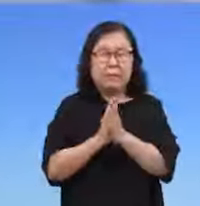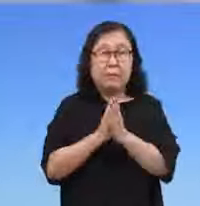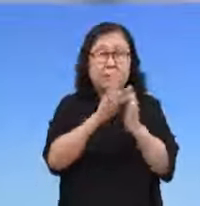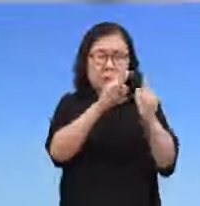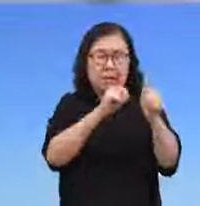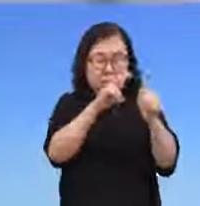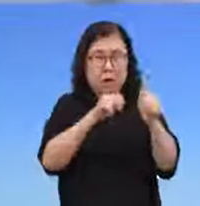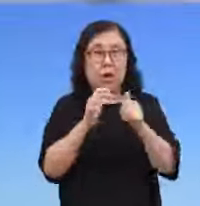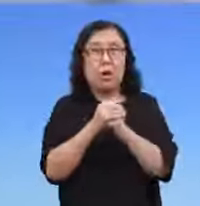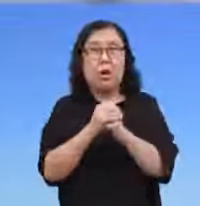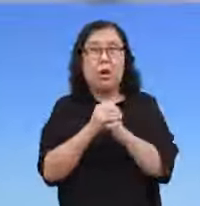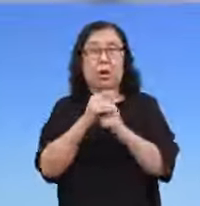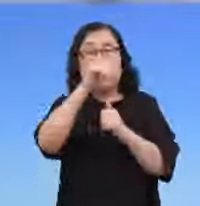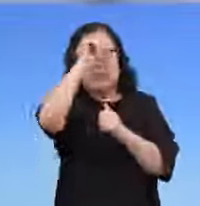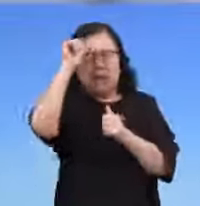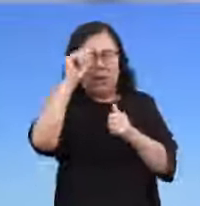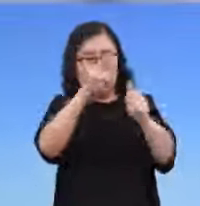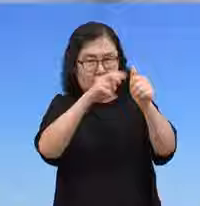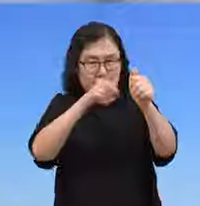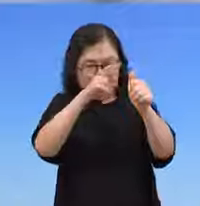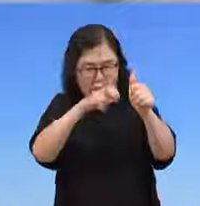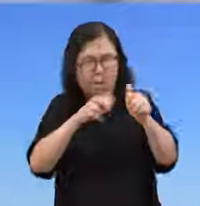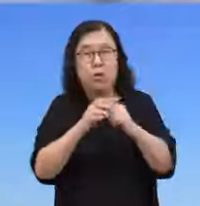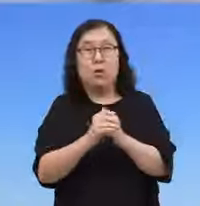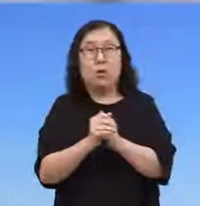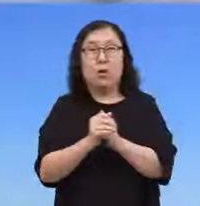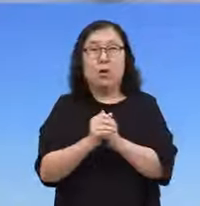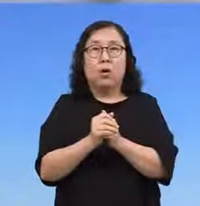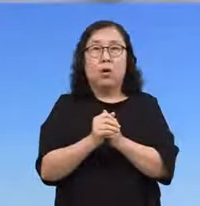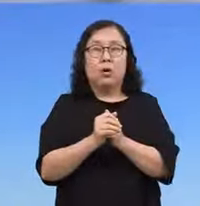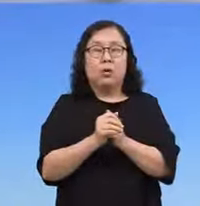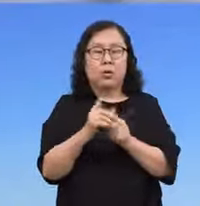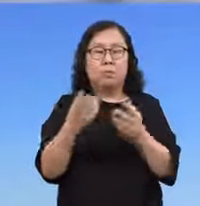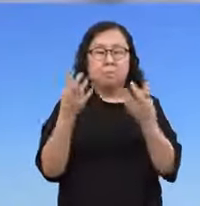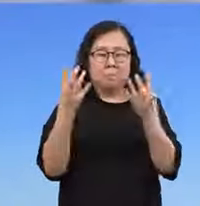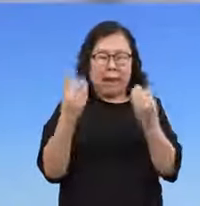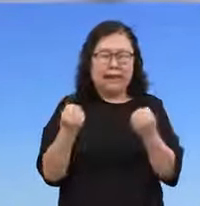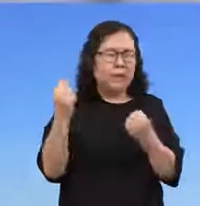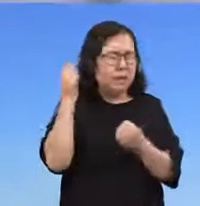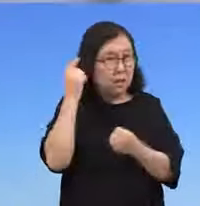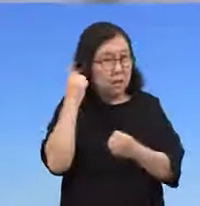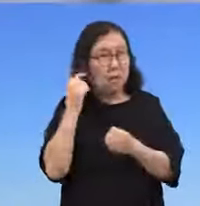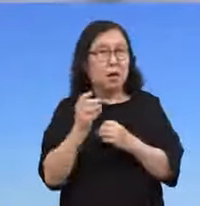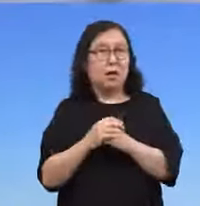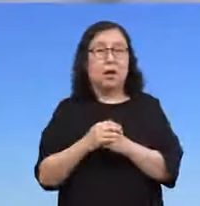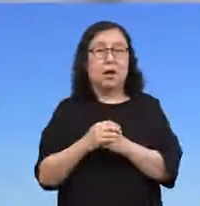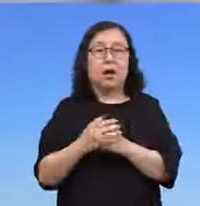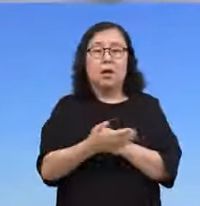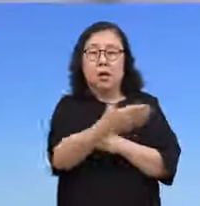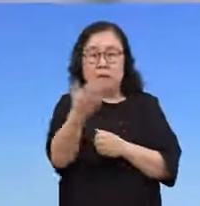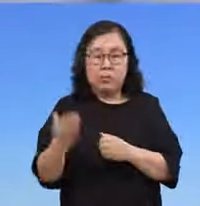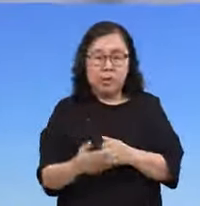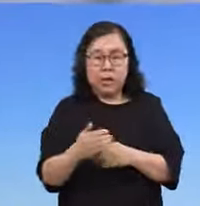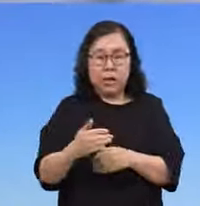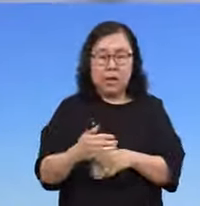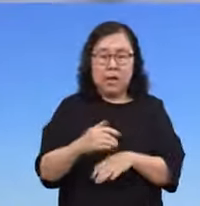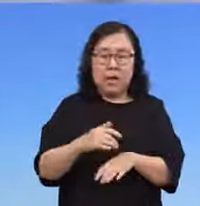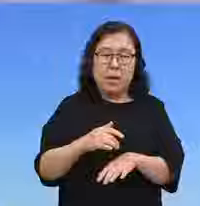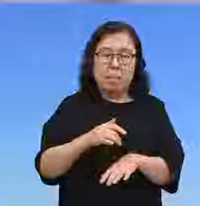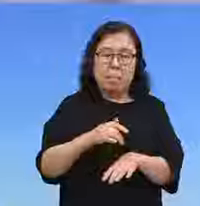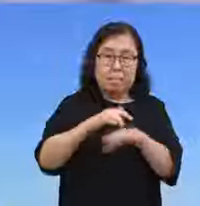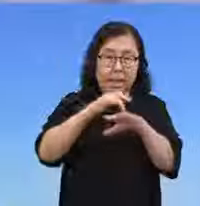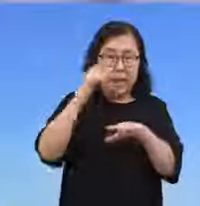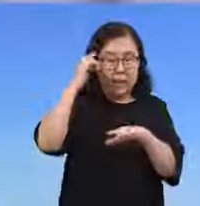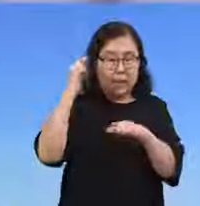목사가 싫어요, 나는 저 장로가 미워요. 지금 여러분 마귀의 간계에 지금 놀아나고 있는 거